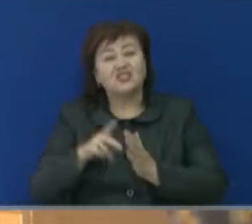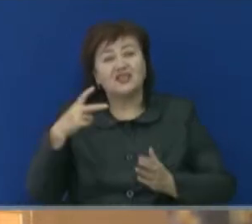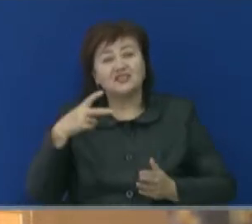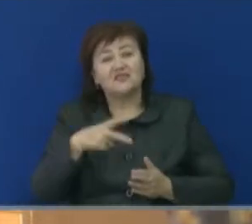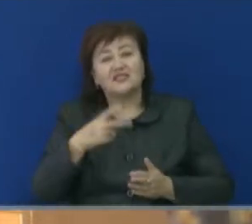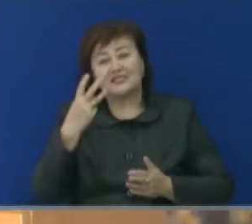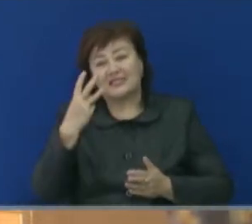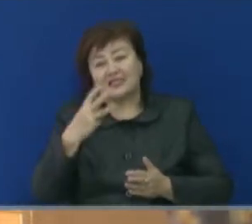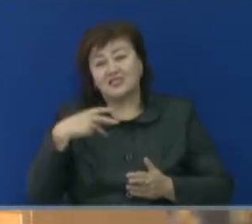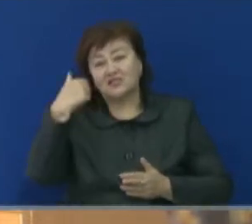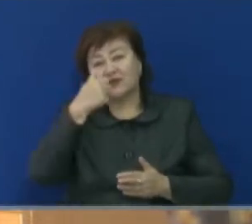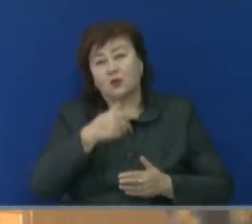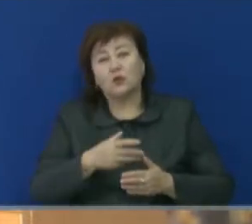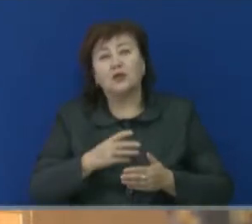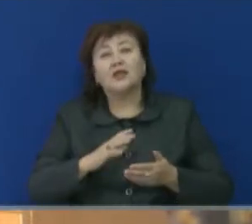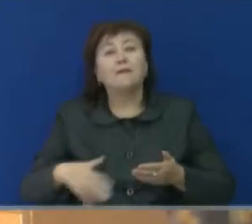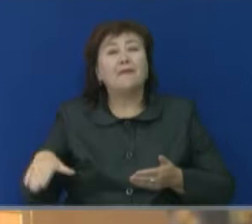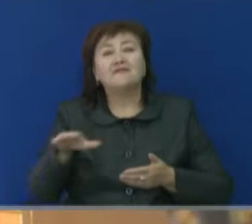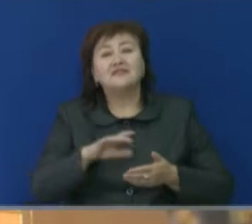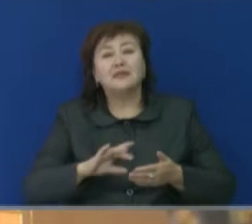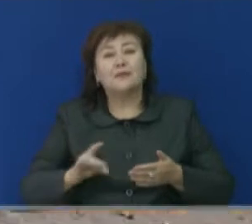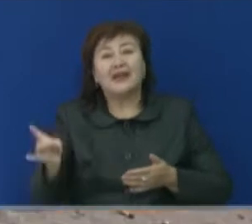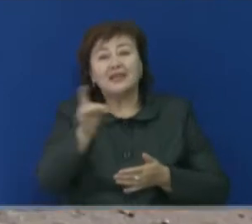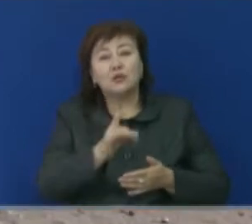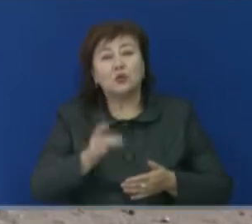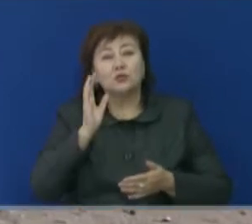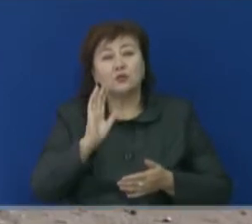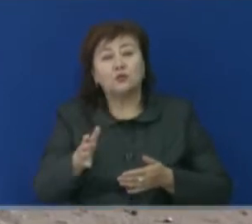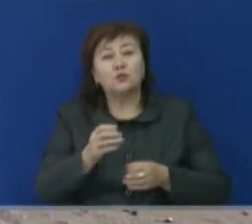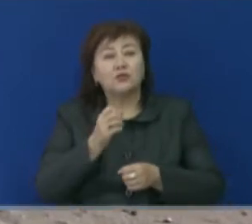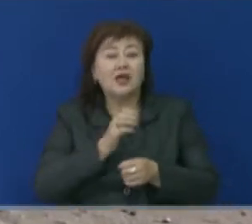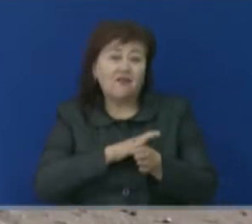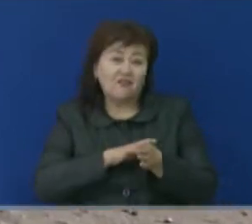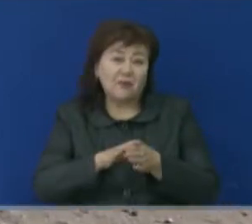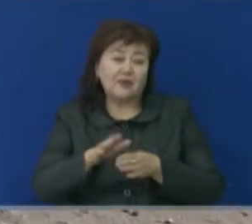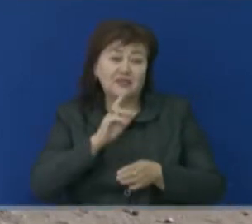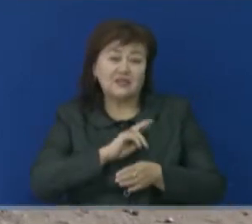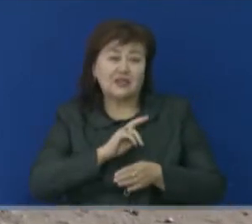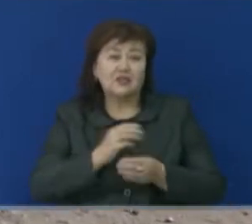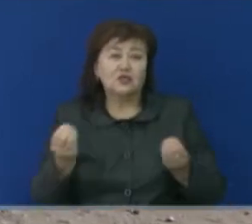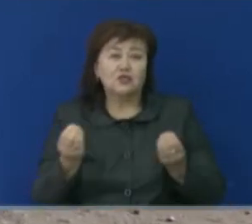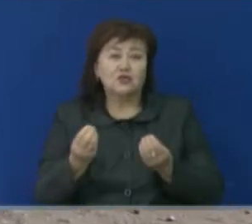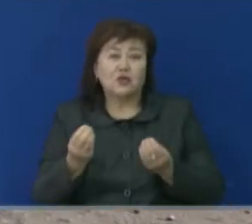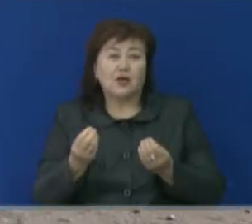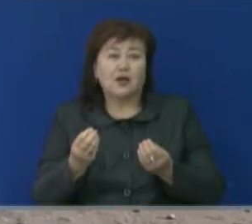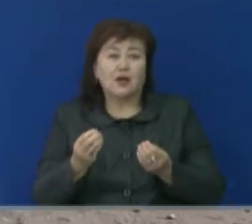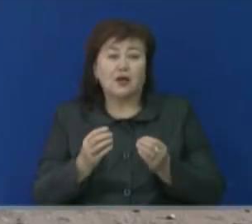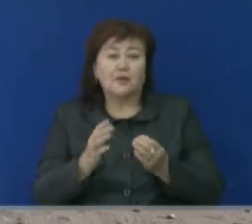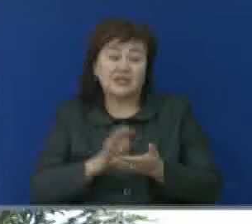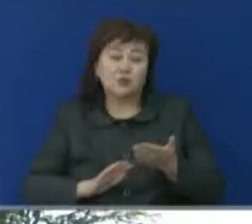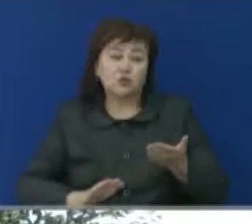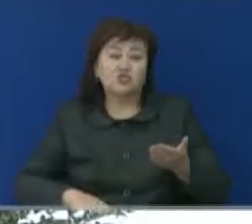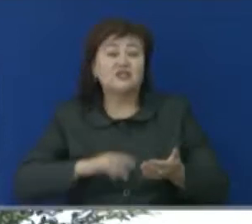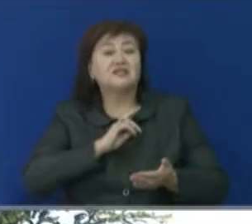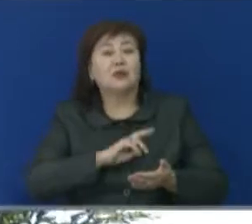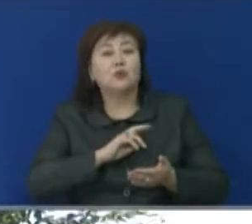бұл бағдарлама өңірлер бойынша іске асырыла бастайды. Бұдан кейін есептік кездесу Новобаженов ауылдық округінде жалғасты.